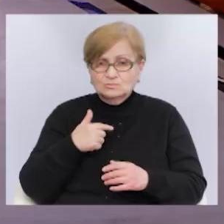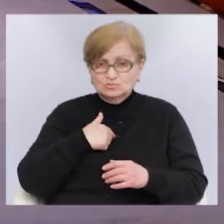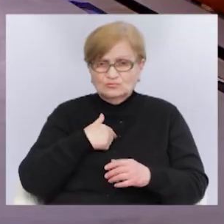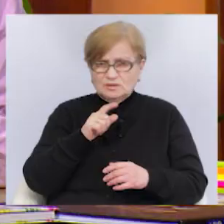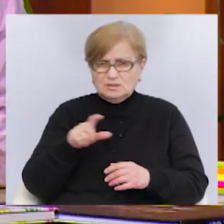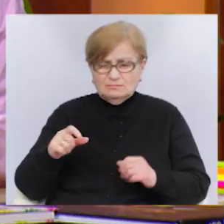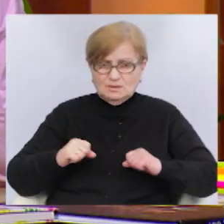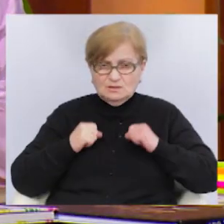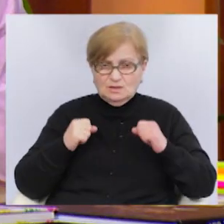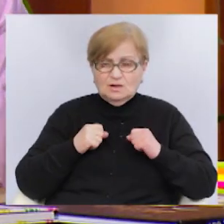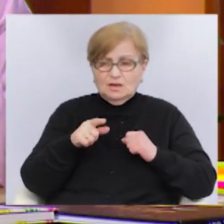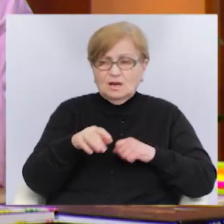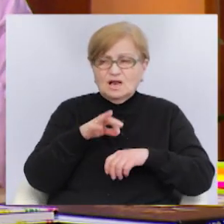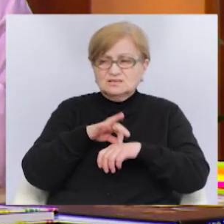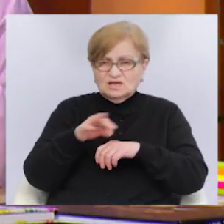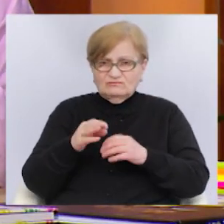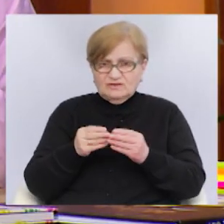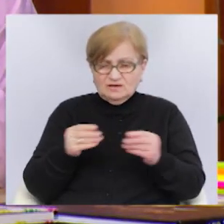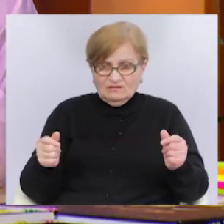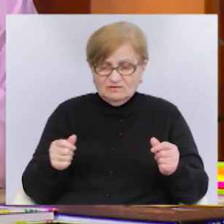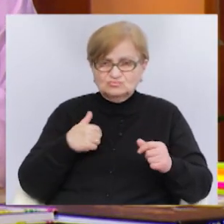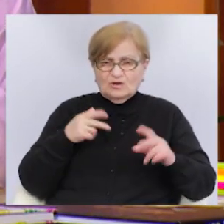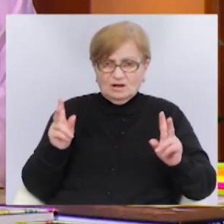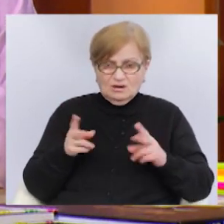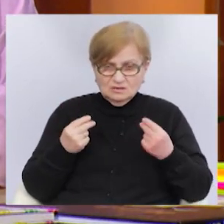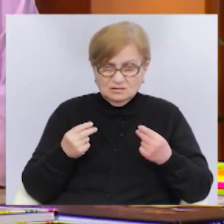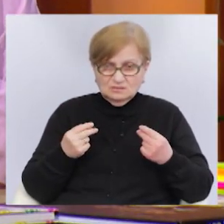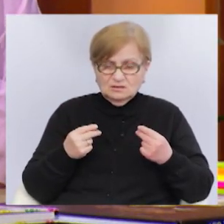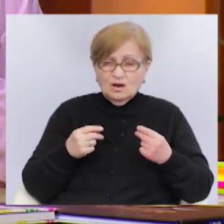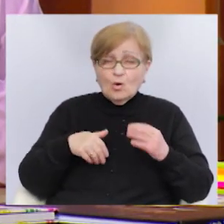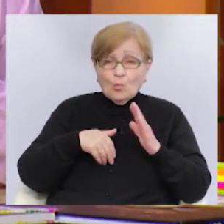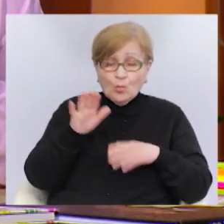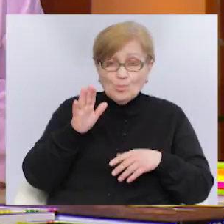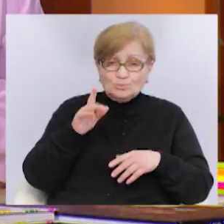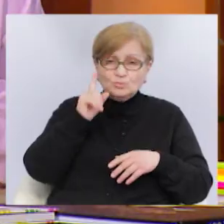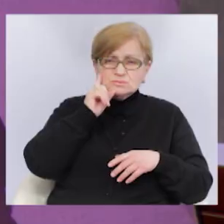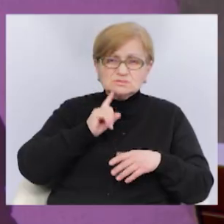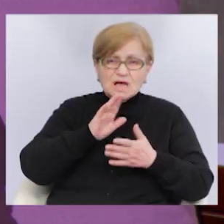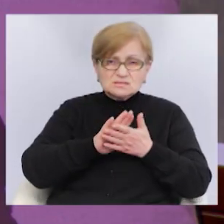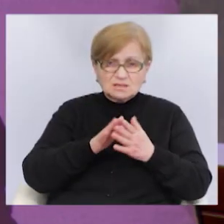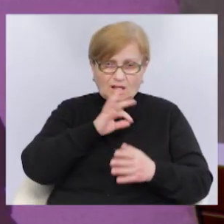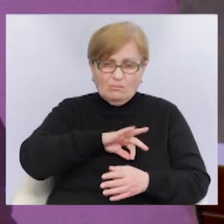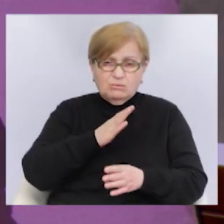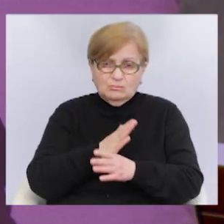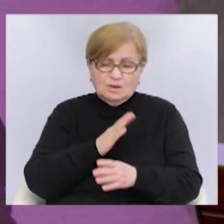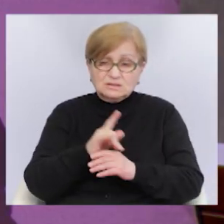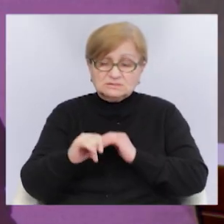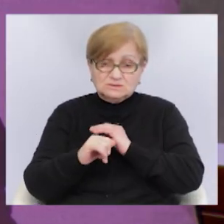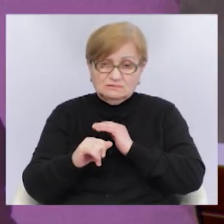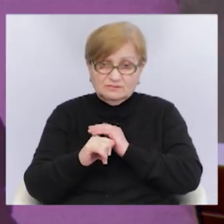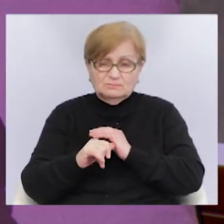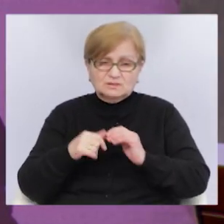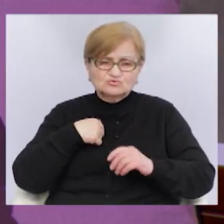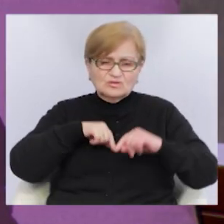ვცდილობთ, რომ ეს ტკივილი გავაქროთ, გადავრჩეთ და ასე შემდეგ. უბრალოდ ვიტყვი, უფრო სასარგებლო გზა რა შეიძლება იყოს, რომელიც მოგვეხმარება, რომ